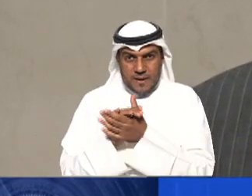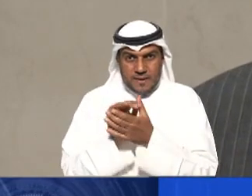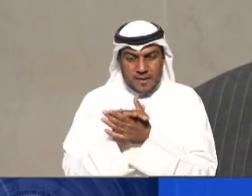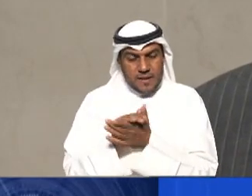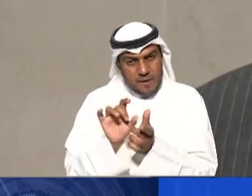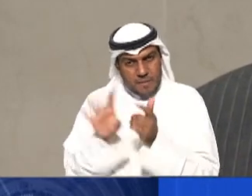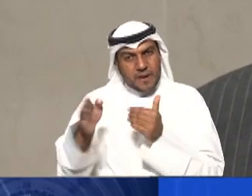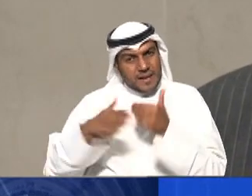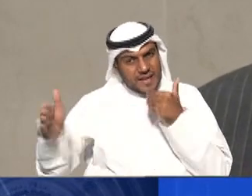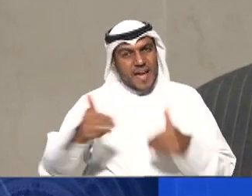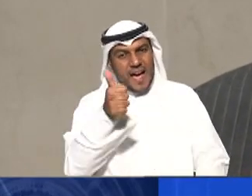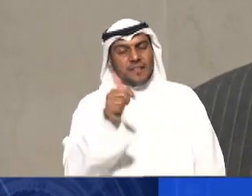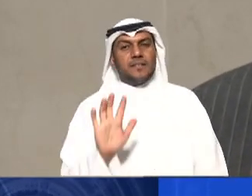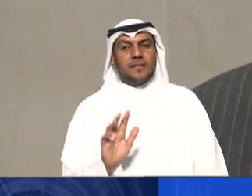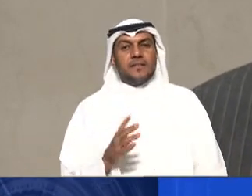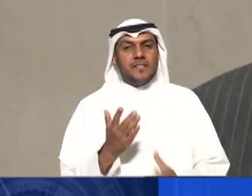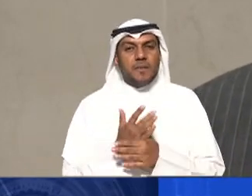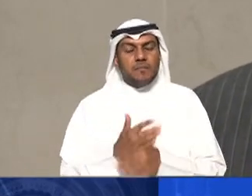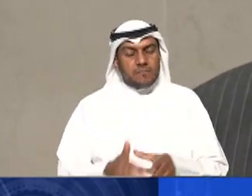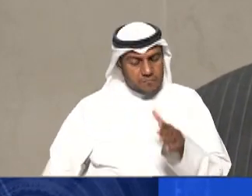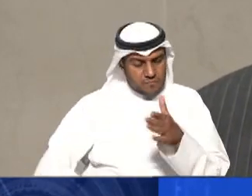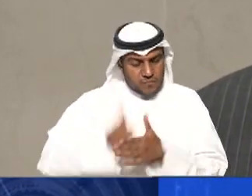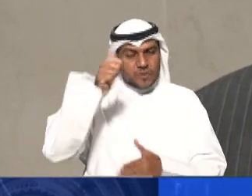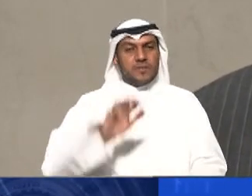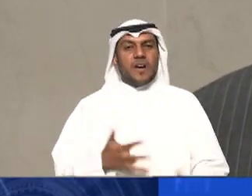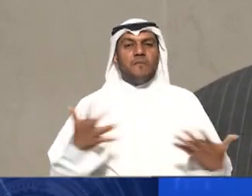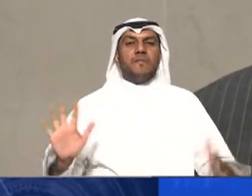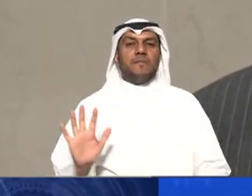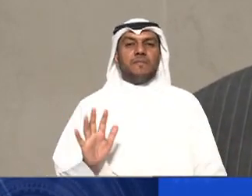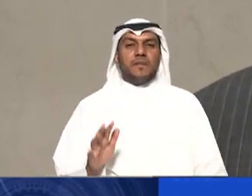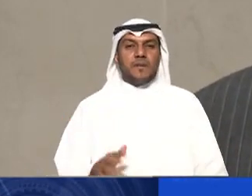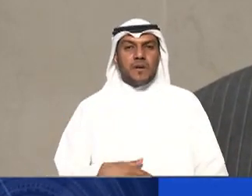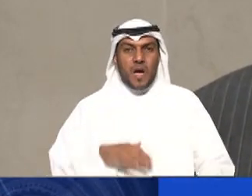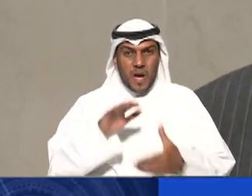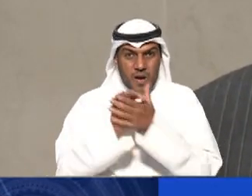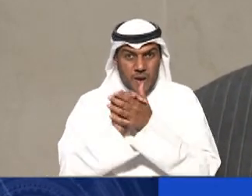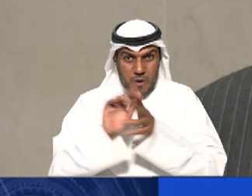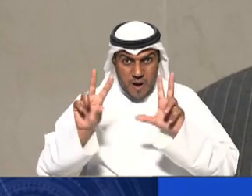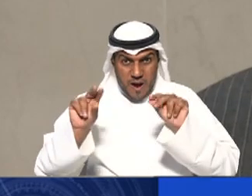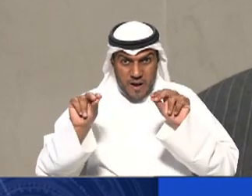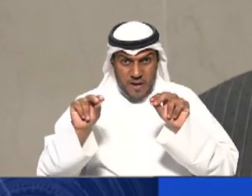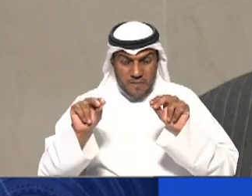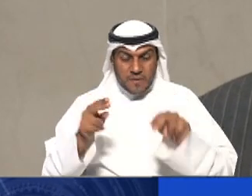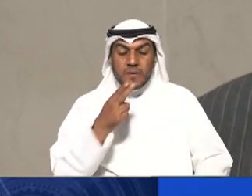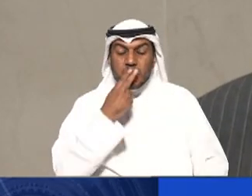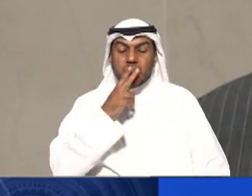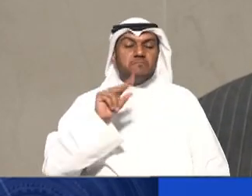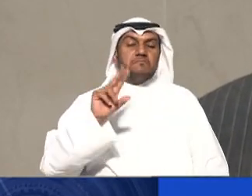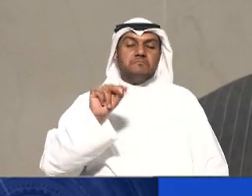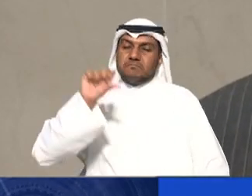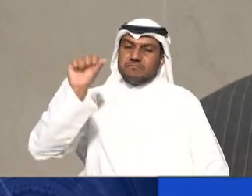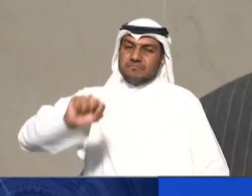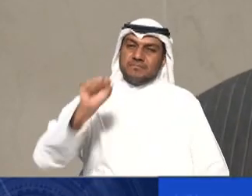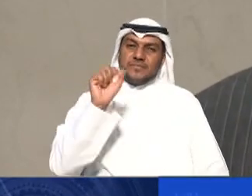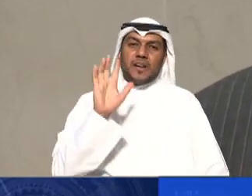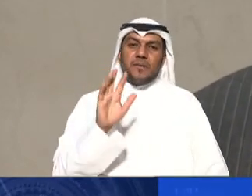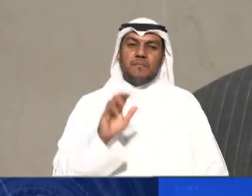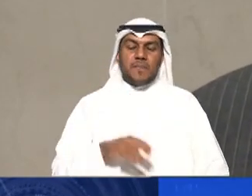الشخص على تغييرها حتى ينجح في الإقلاع عن التدخين، ثم نقوم بدعم ذلك عن طريق الأدوية كبدائل